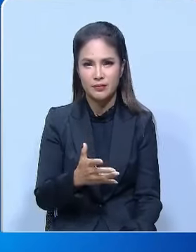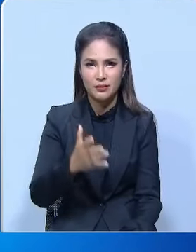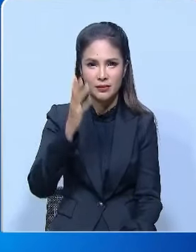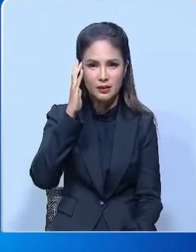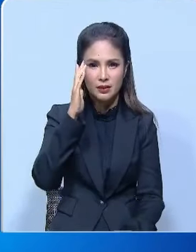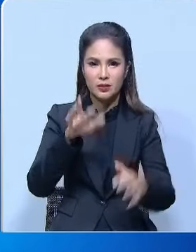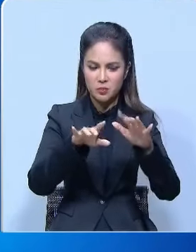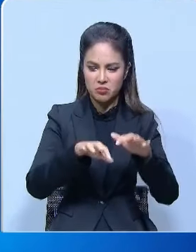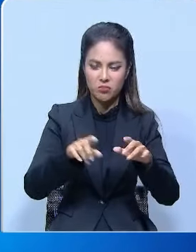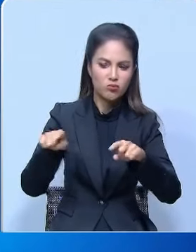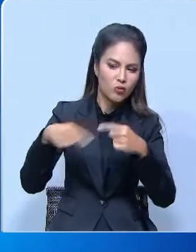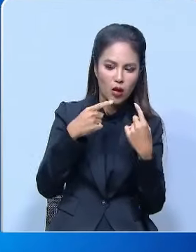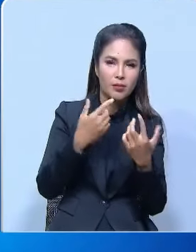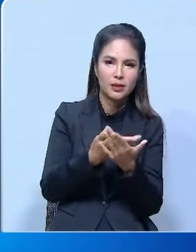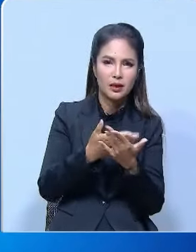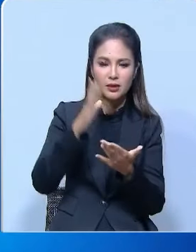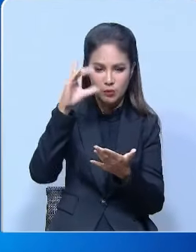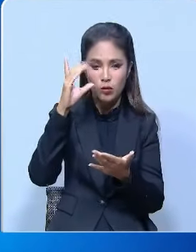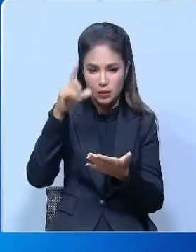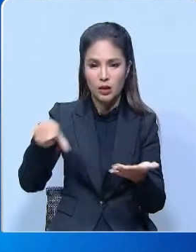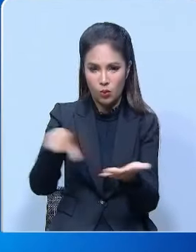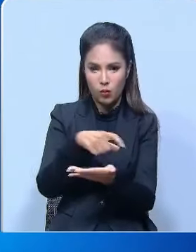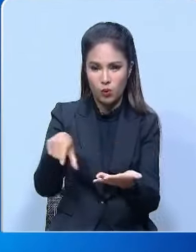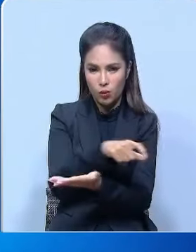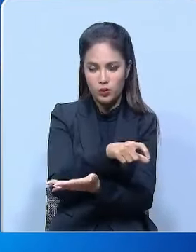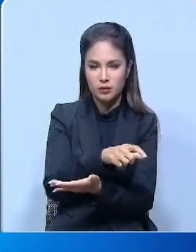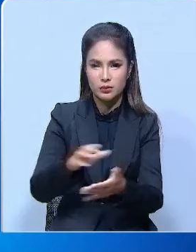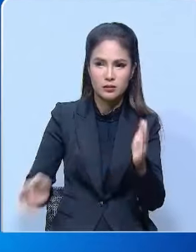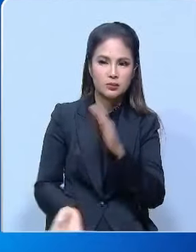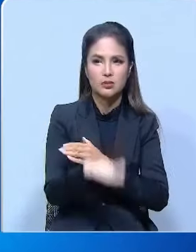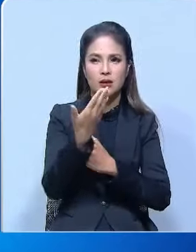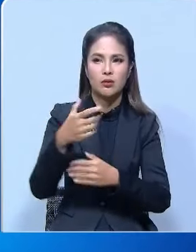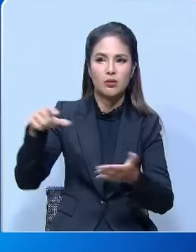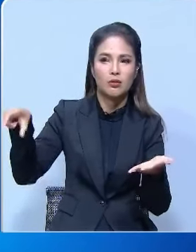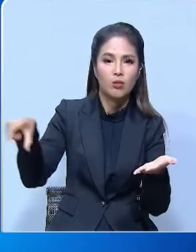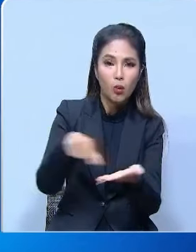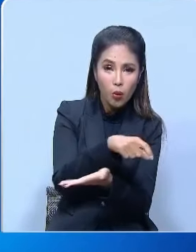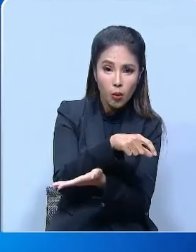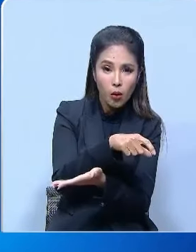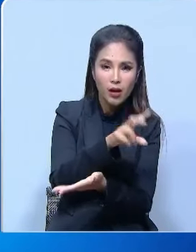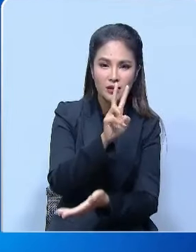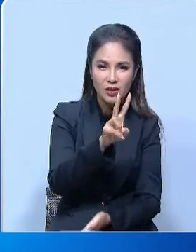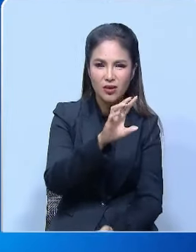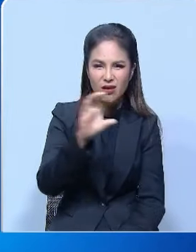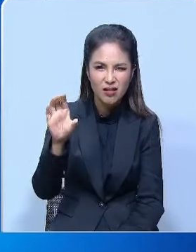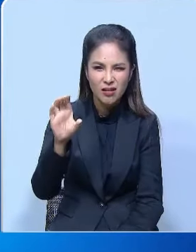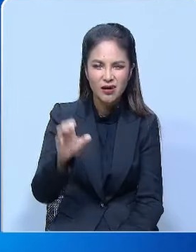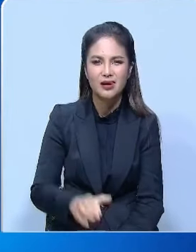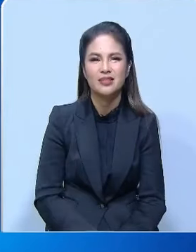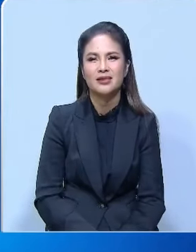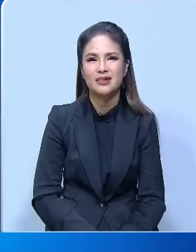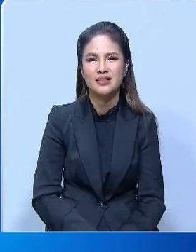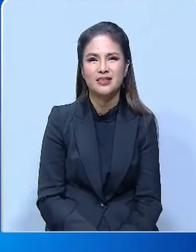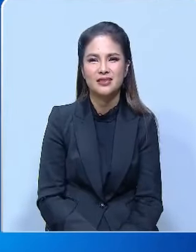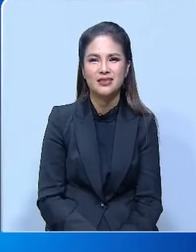ตอบกลับมาบอกเรื่องเงินเดี๋ยวพรุ่งนี้โอนให้วันรุ่งขึ้นก็โอนเงินมาเลย 200โถ